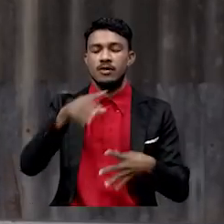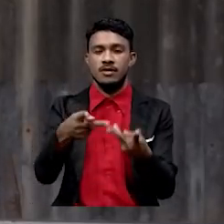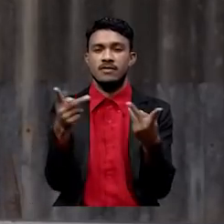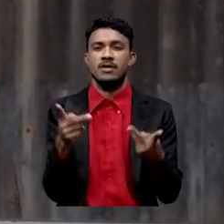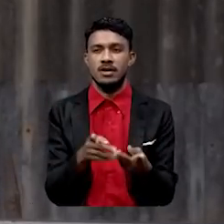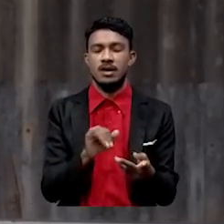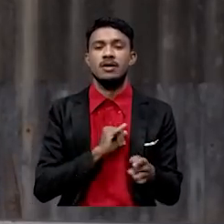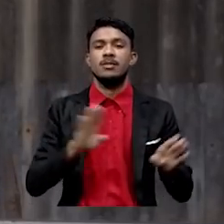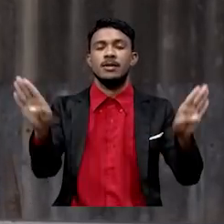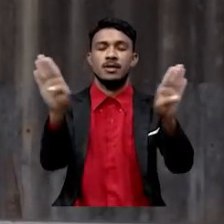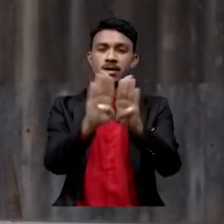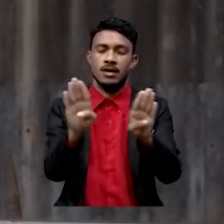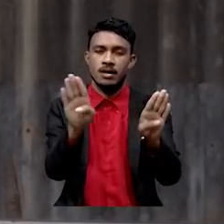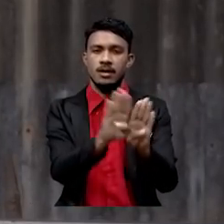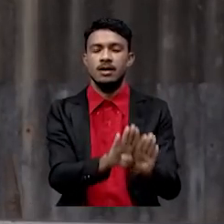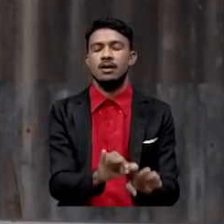Sente triste te ves.